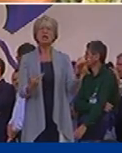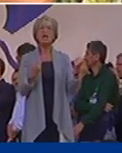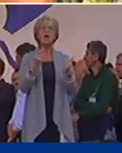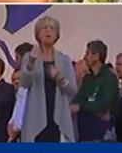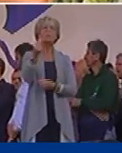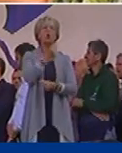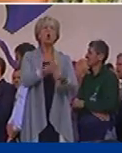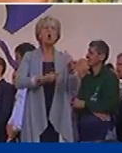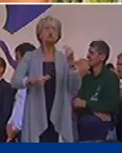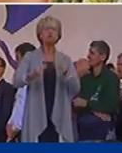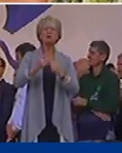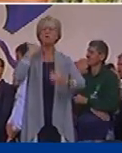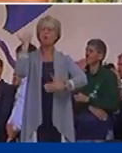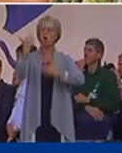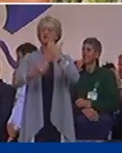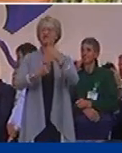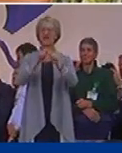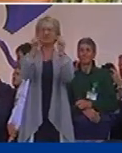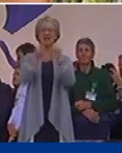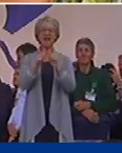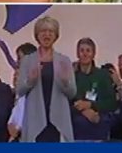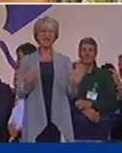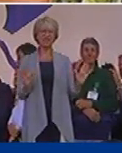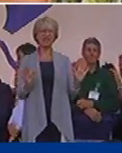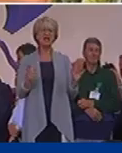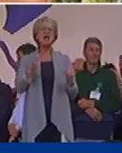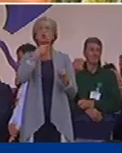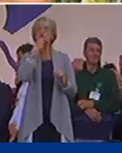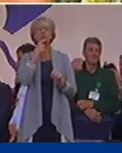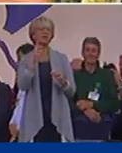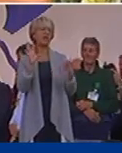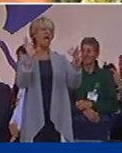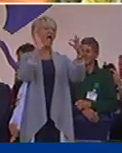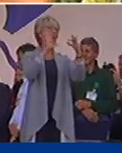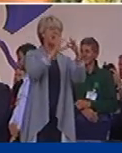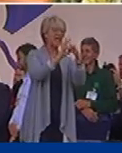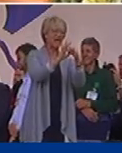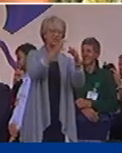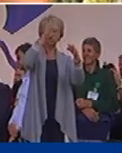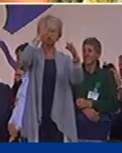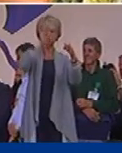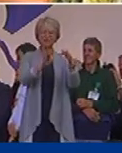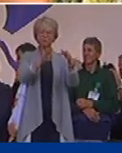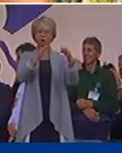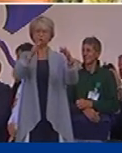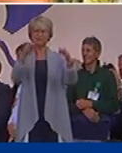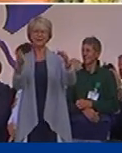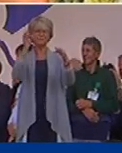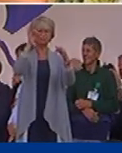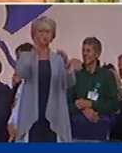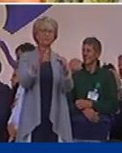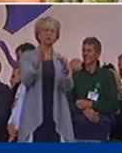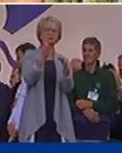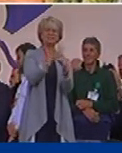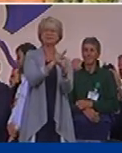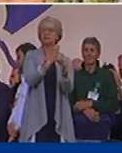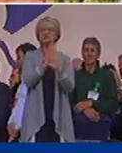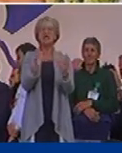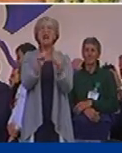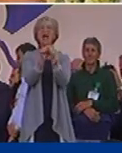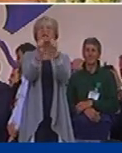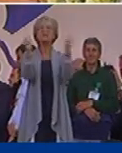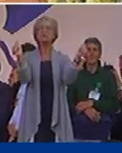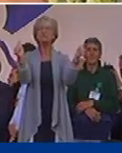progetto che porterà avanti la Lega, non ci interessano alleanze di centrodestra o di centrosinistra. La